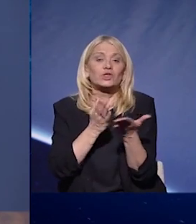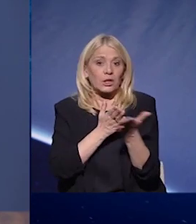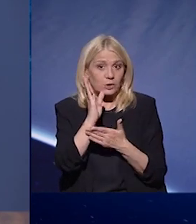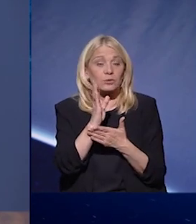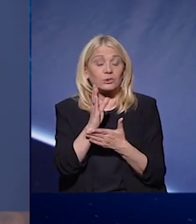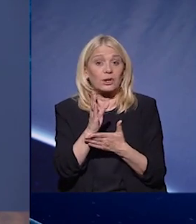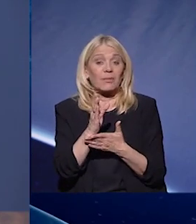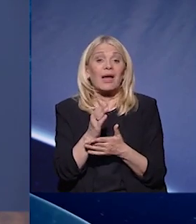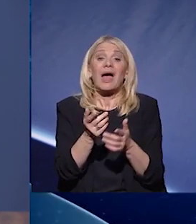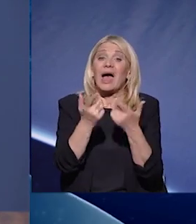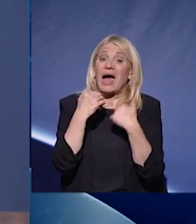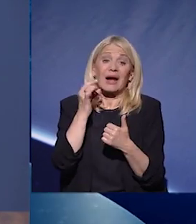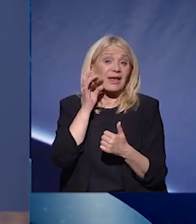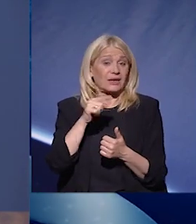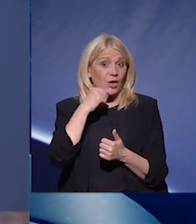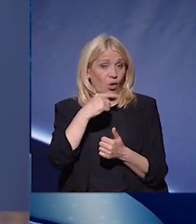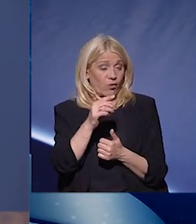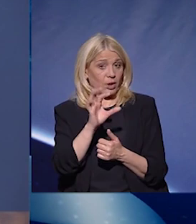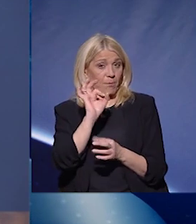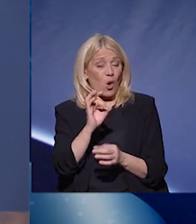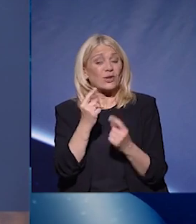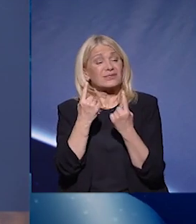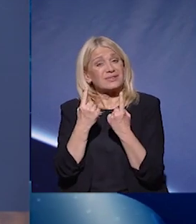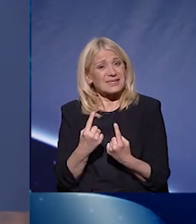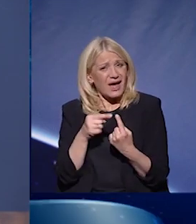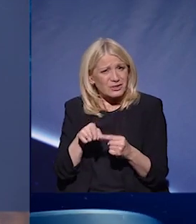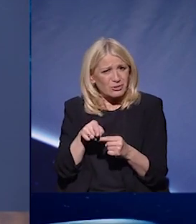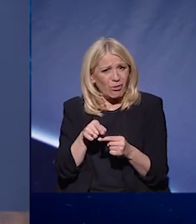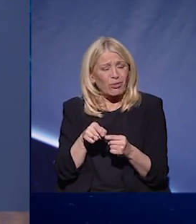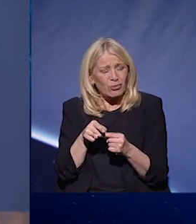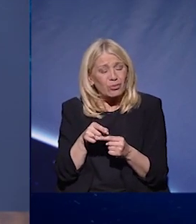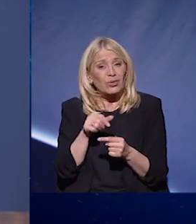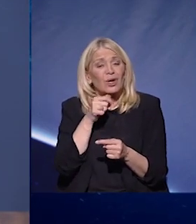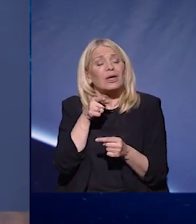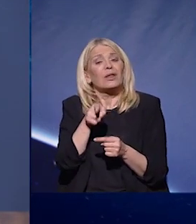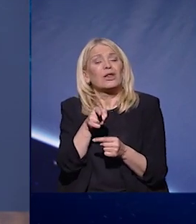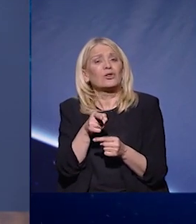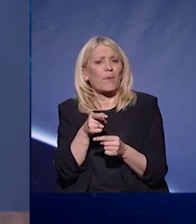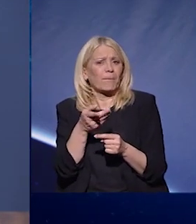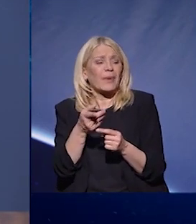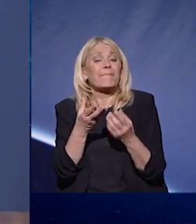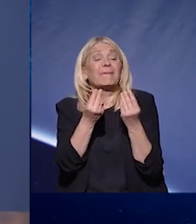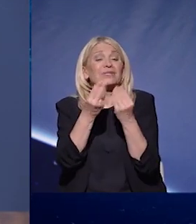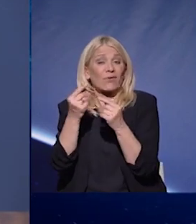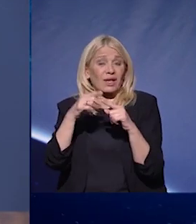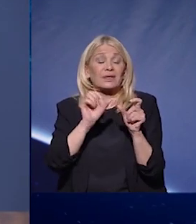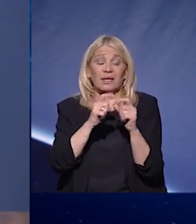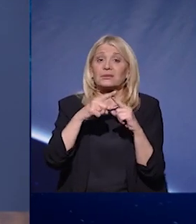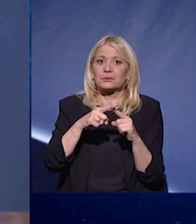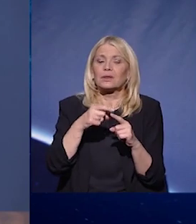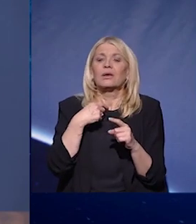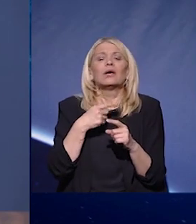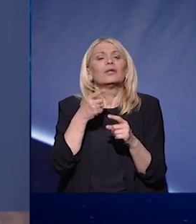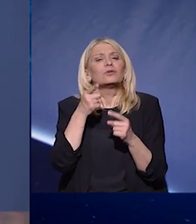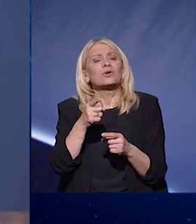slučajeva. Ali kada govorimo o zastoju i tom konceptu masovnijeg testiranja,